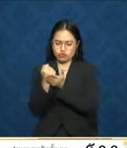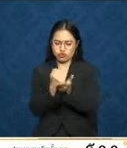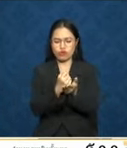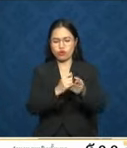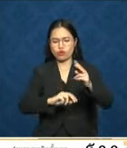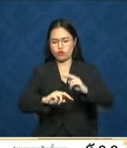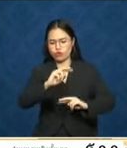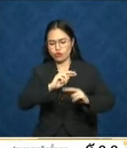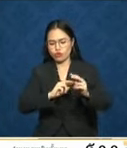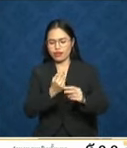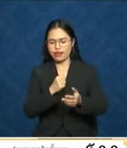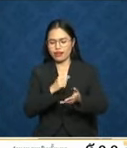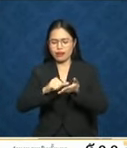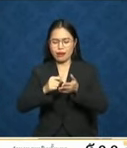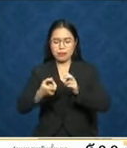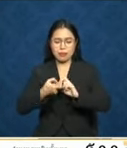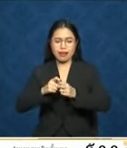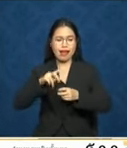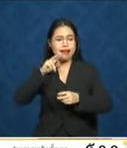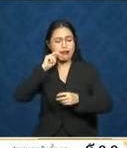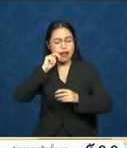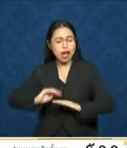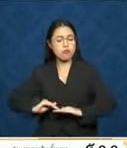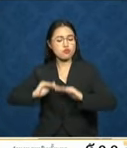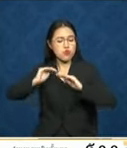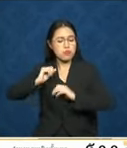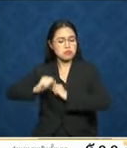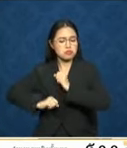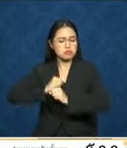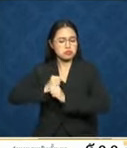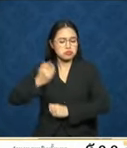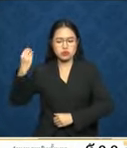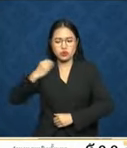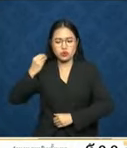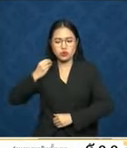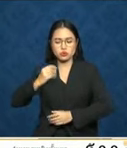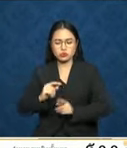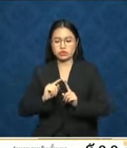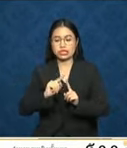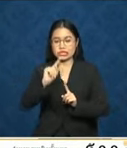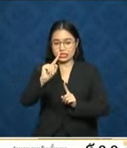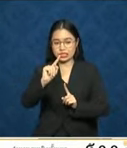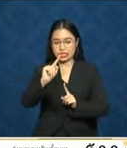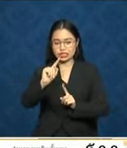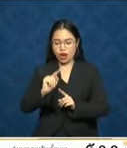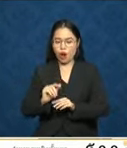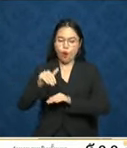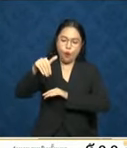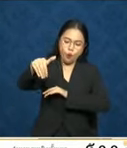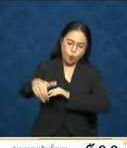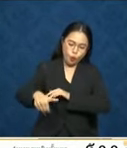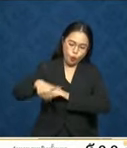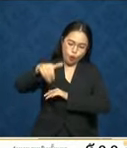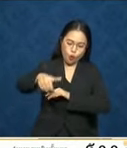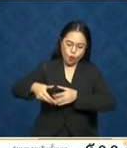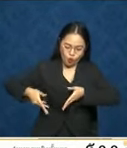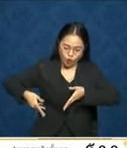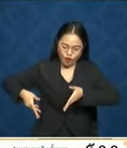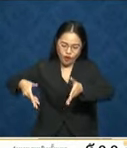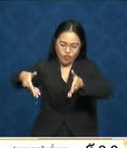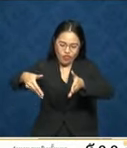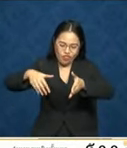ลงพื้นที่เข้าไปแก้ปัญหาน้ำท่วมซ้ำซากโดยการ1ให้ขุดลอกคลองจากคลองในพื้น